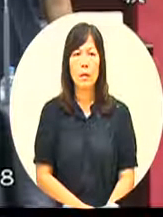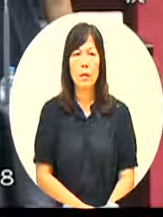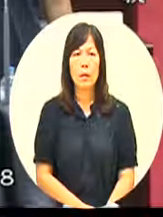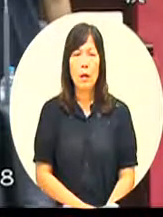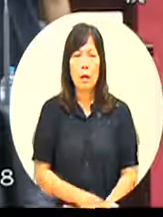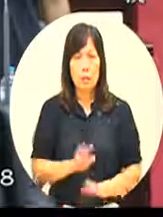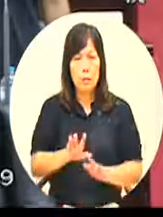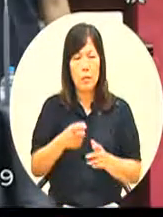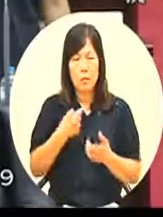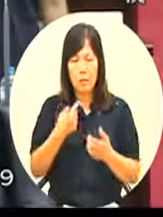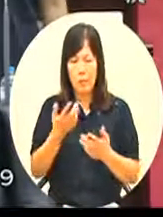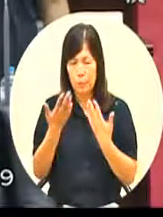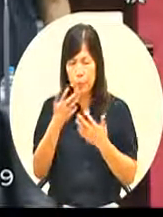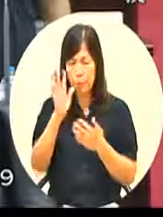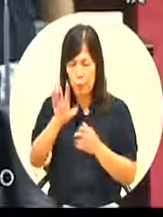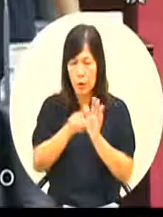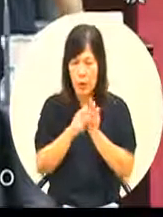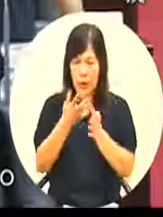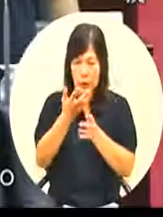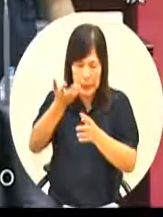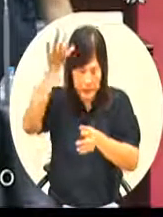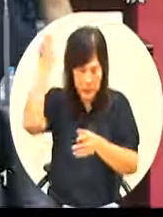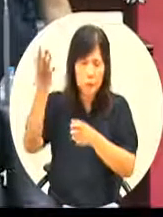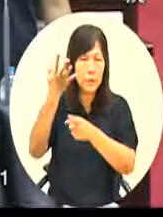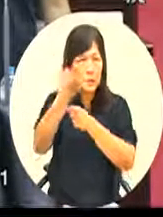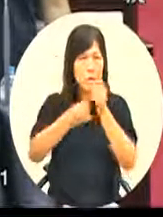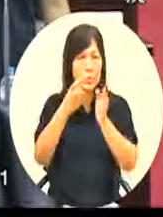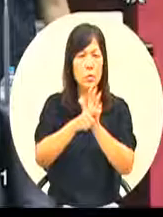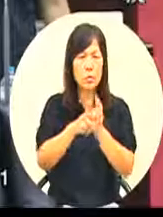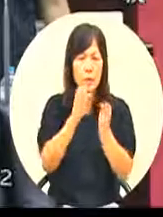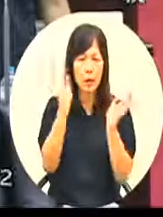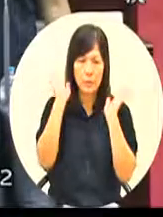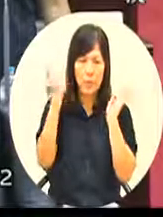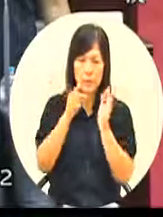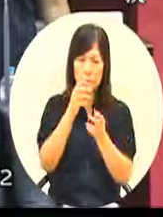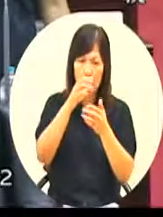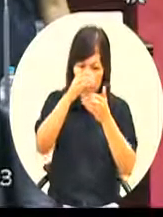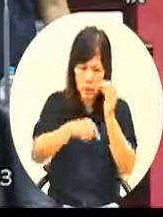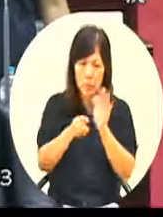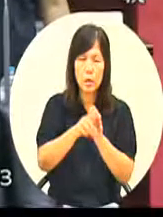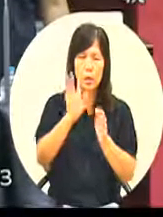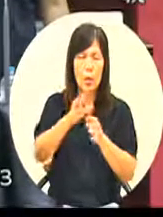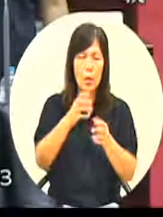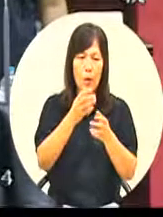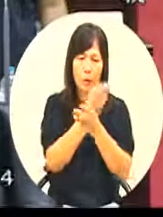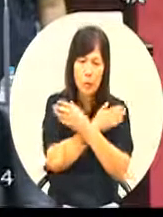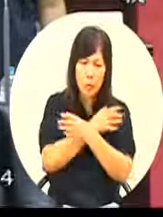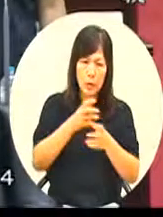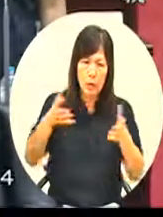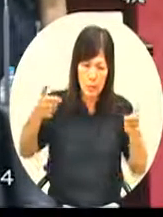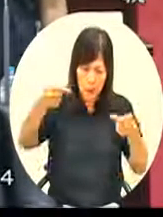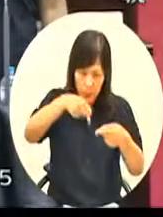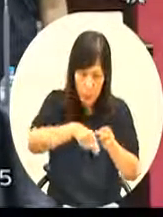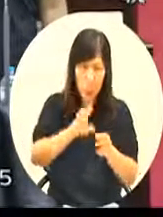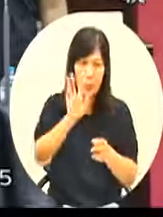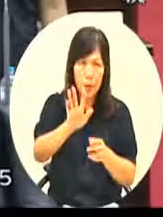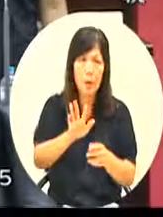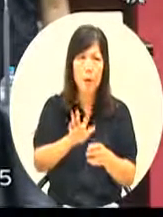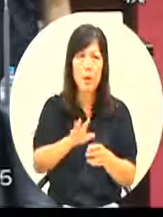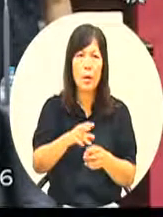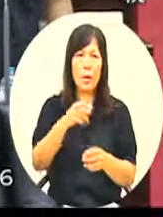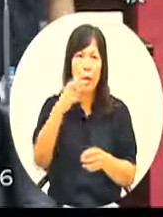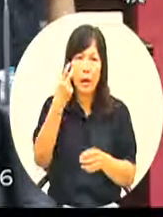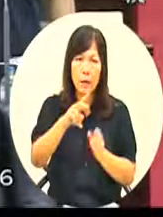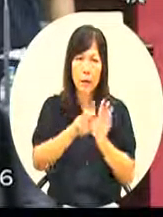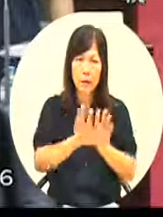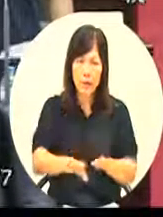其实我们也很清楚，其实在过去几年在幼儿的政策上，我们历经了包含幼托的整合也好哦，那以及